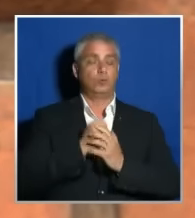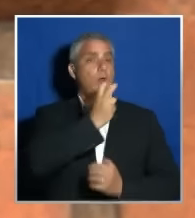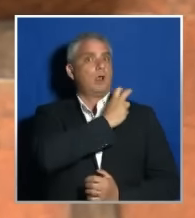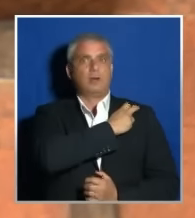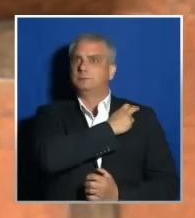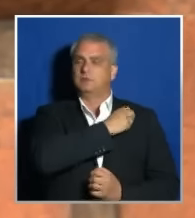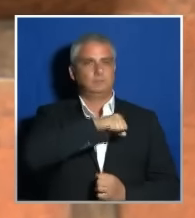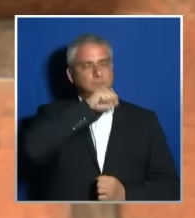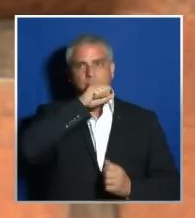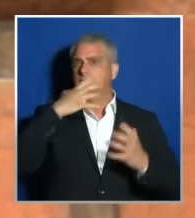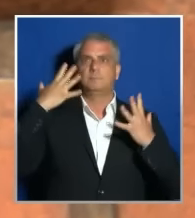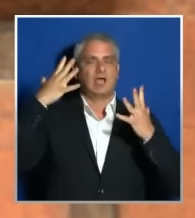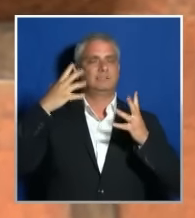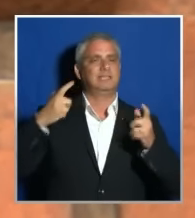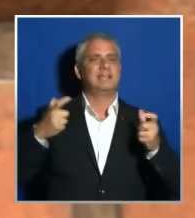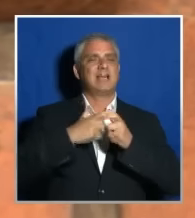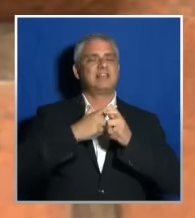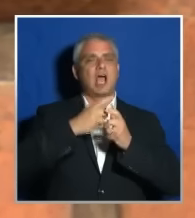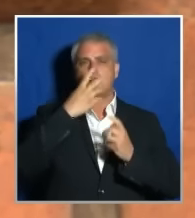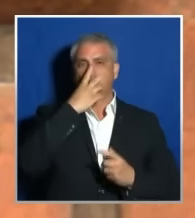קצין נערץ ביחידת שלדג,